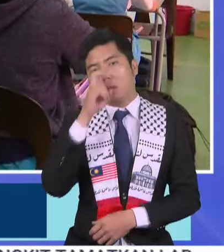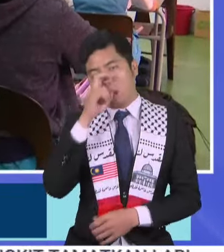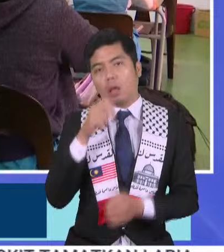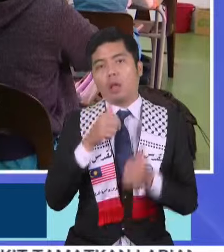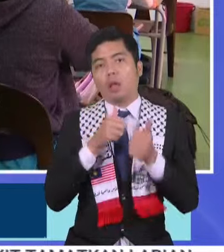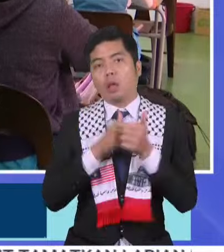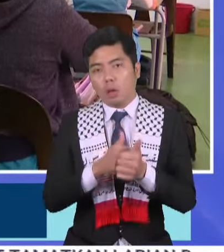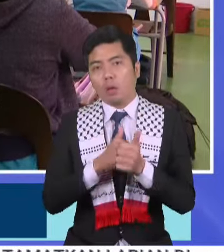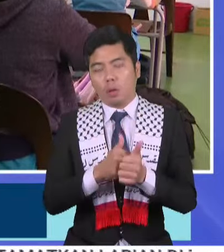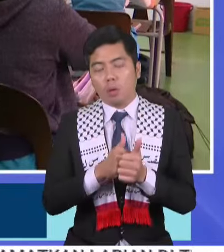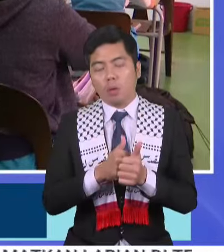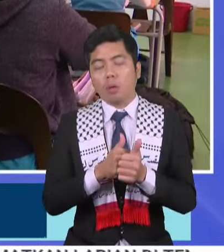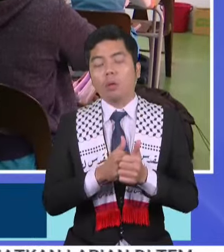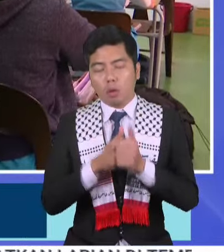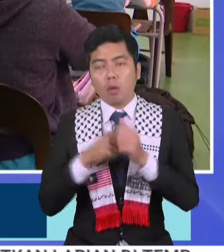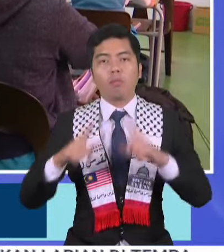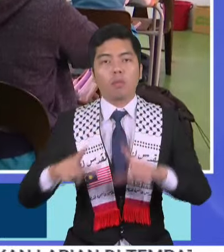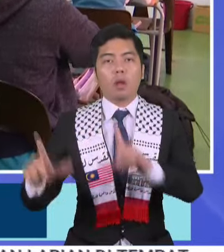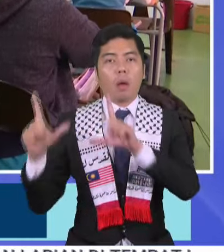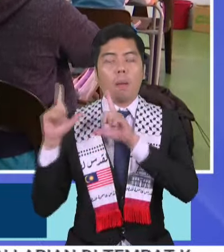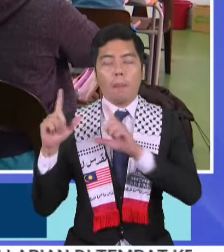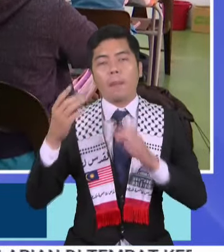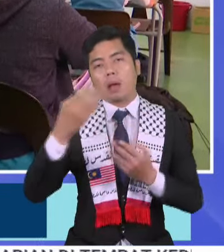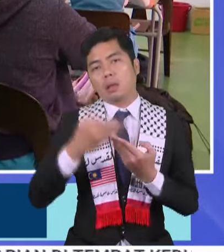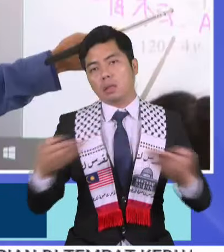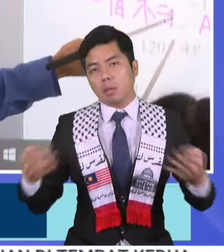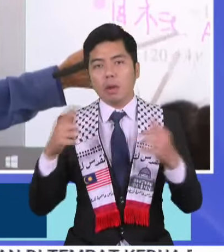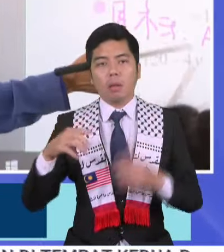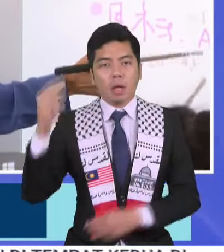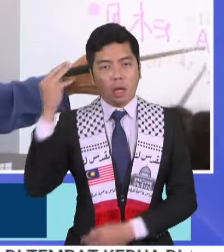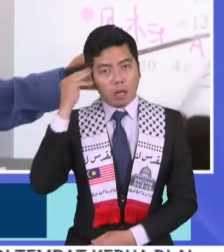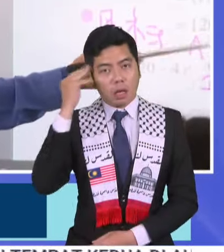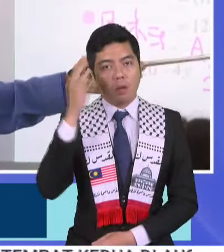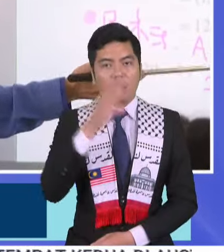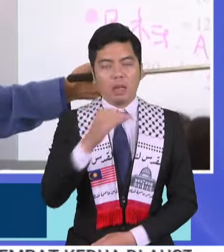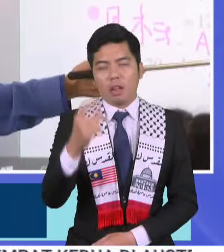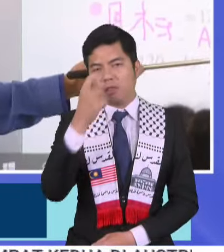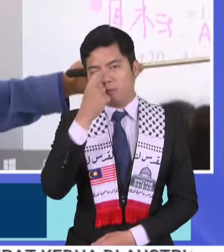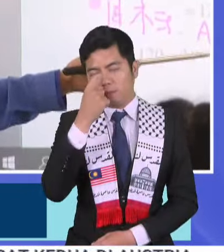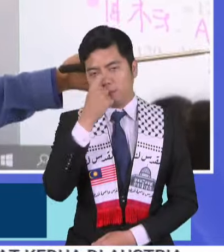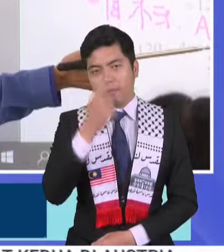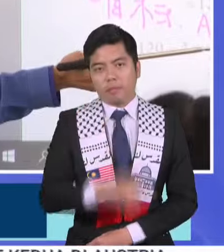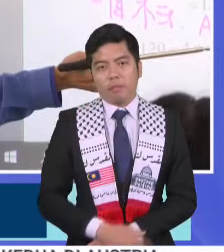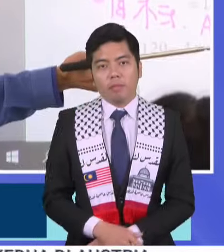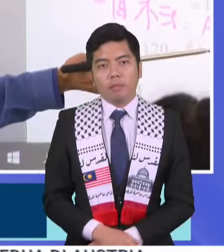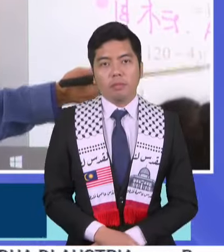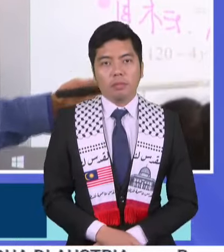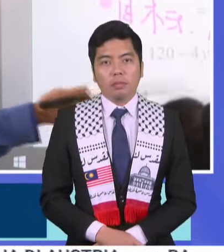penegasan semula dasar mematabatkan bahasa Melayu serta mengukuhkan bahasa Inggeris.